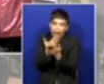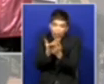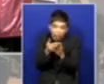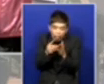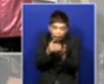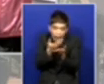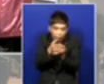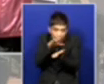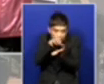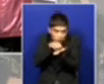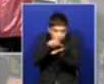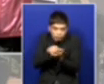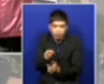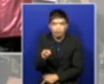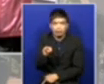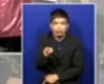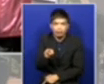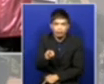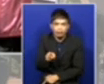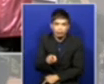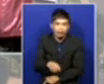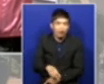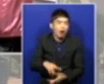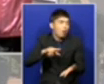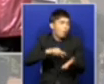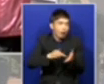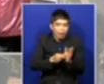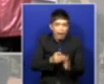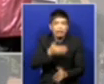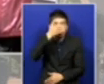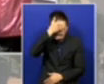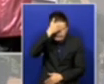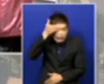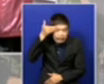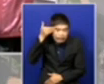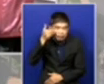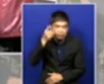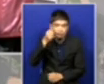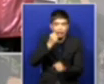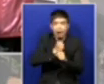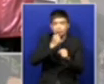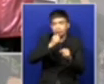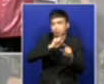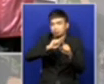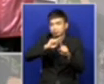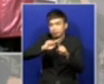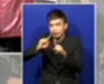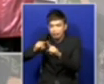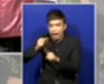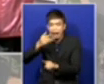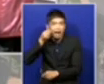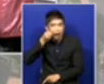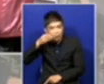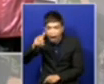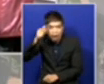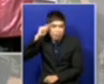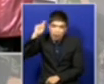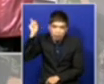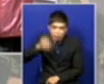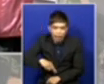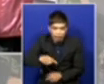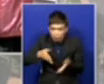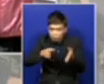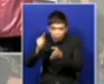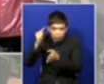ท่านประธานครับมันมีคนกลับบ้านไม่ถูกเพราะรวยลืมบ้านเลขที่ไงแล้วผมอยากจะบอกท่านประธานต่อไปครับว่าของฟรี